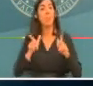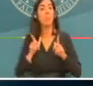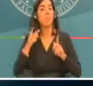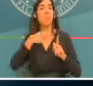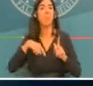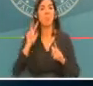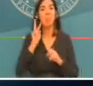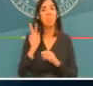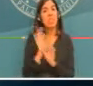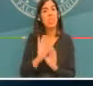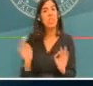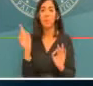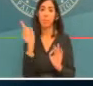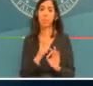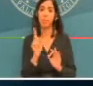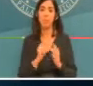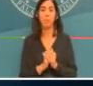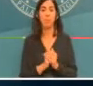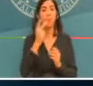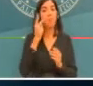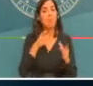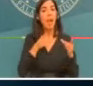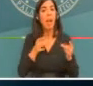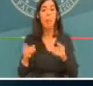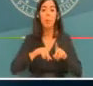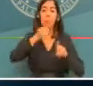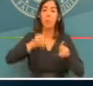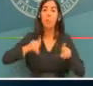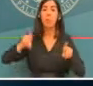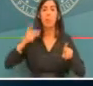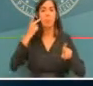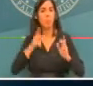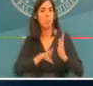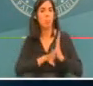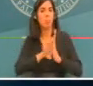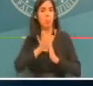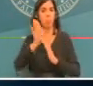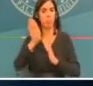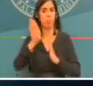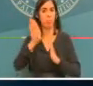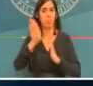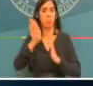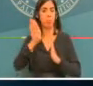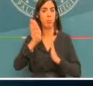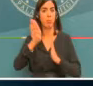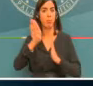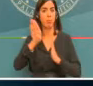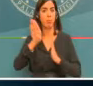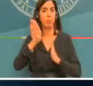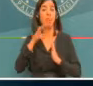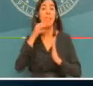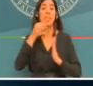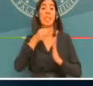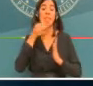conseguenza che un po in tutti i territori della nostra penisola la diffusione del contagio è anche lo stress